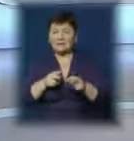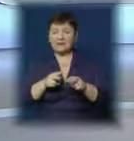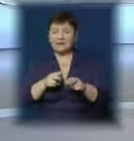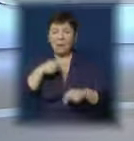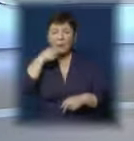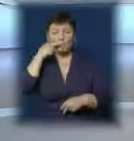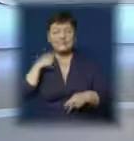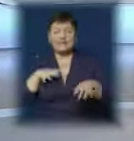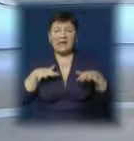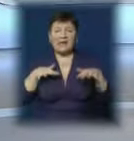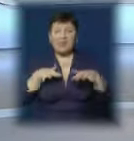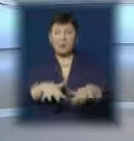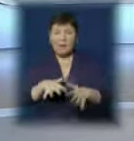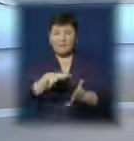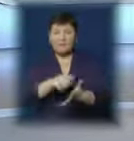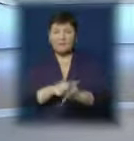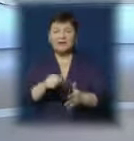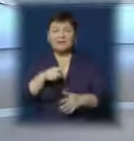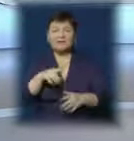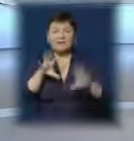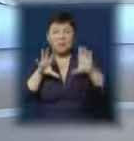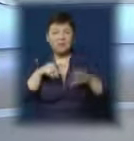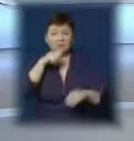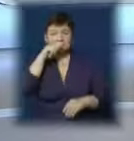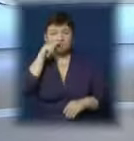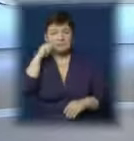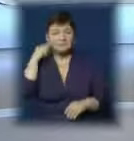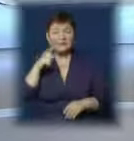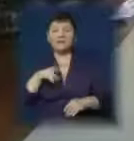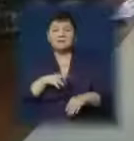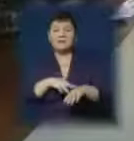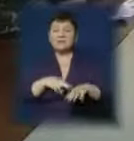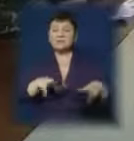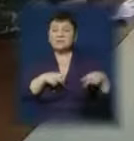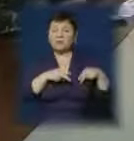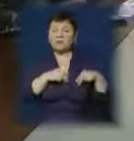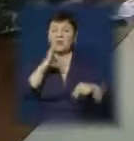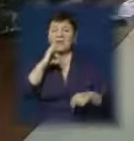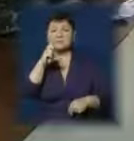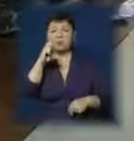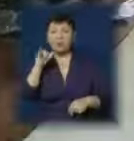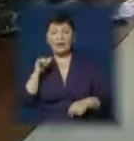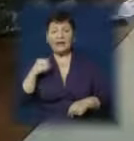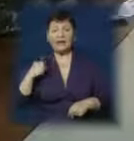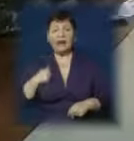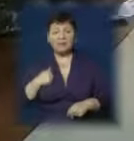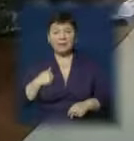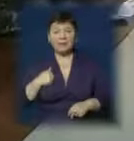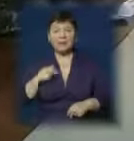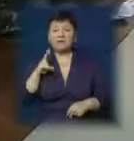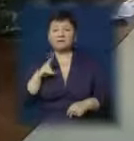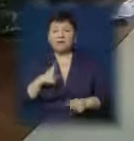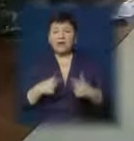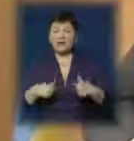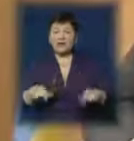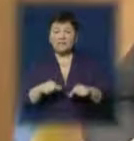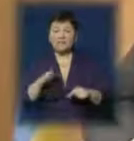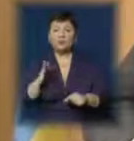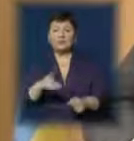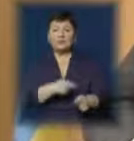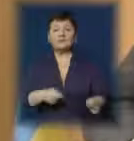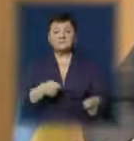Рух опору базується на законах України та співпрацюватиме з міліцією, СБУ та армією. А члени органу матимуть